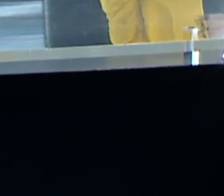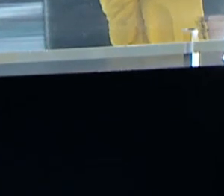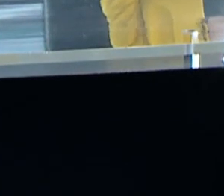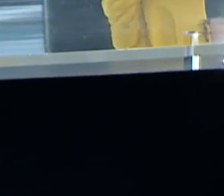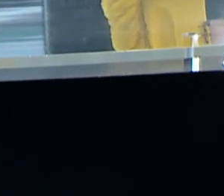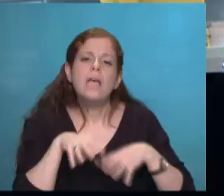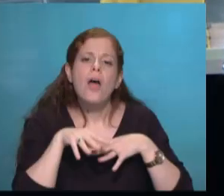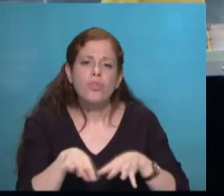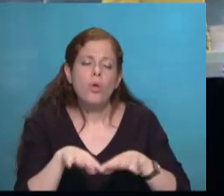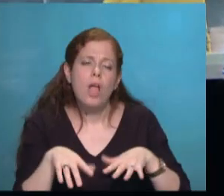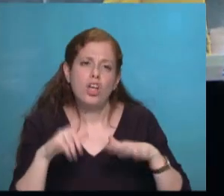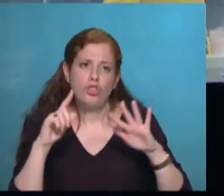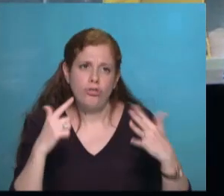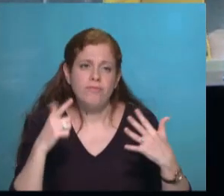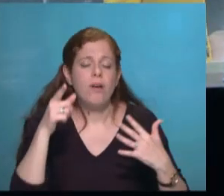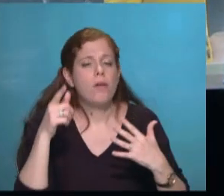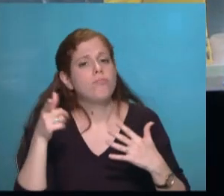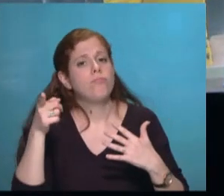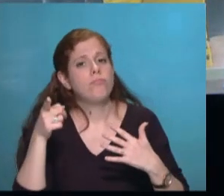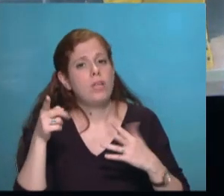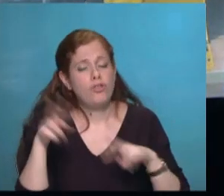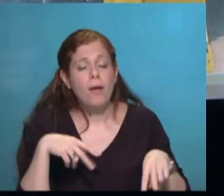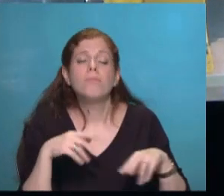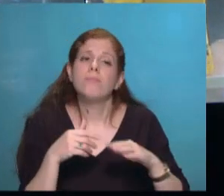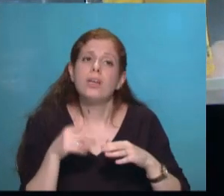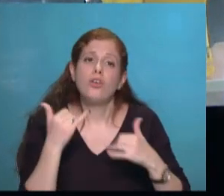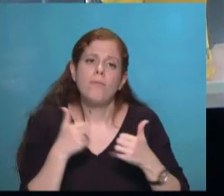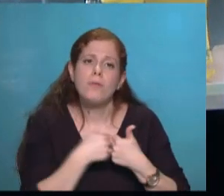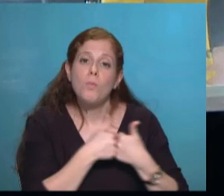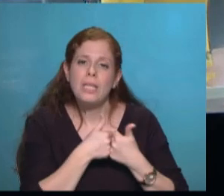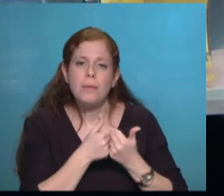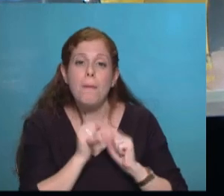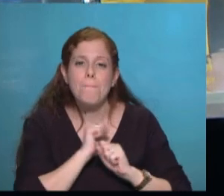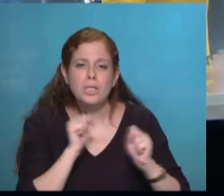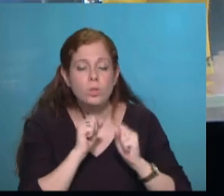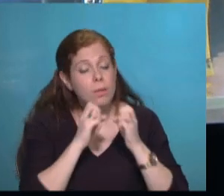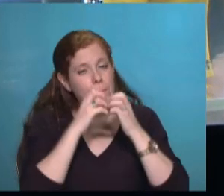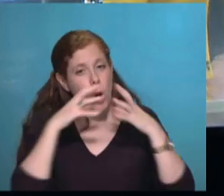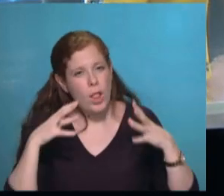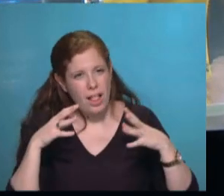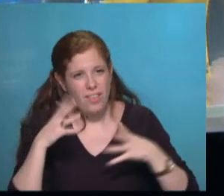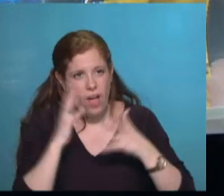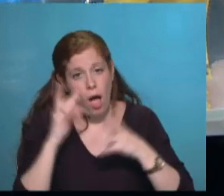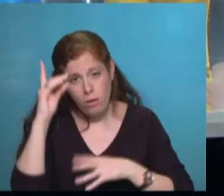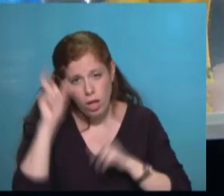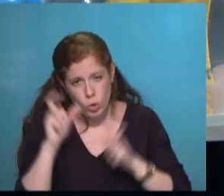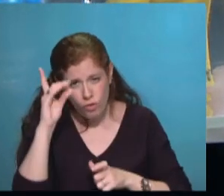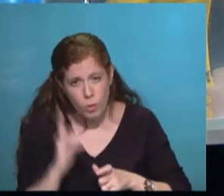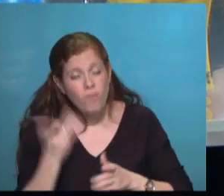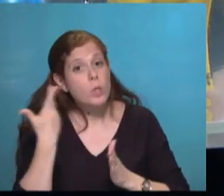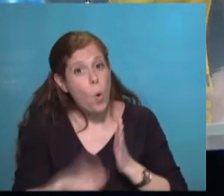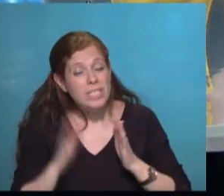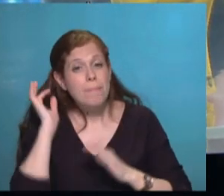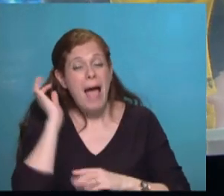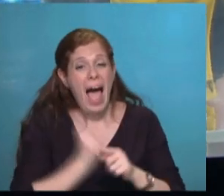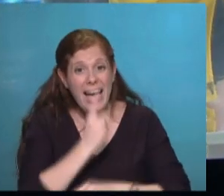תושבי עוטף עזה, המשמעות היא שכבר שנה הם מתמודדים עם פיצוצים, בלוני תבערה, וזה חוץ מהרקטות והאזעקות, שזה כבר